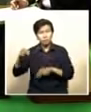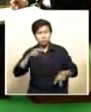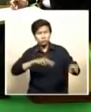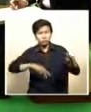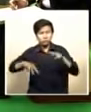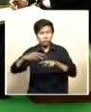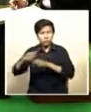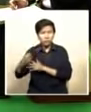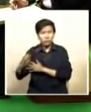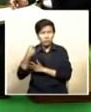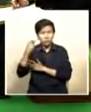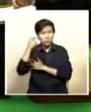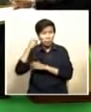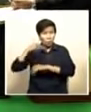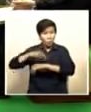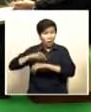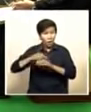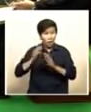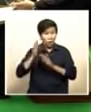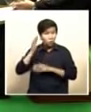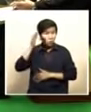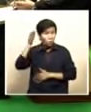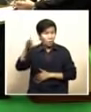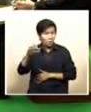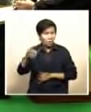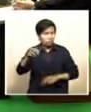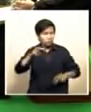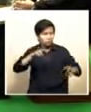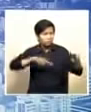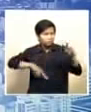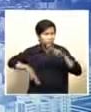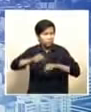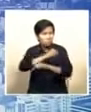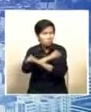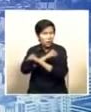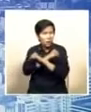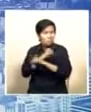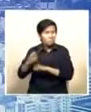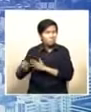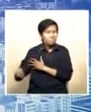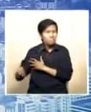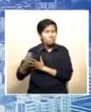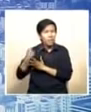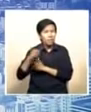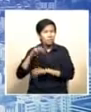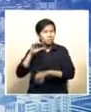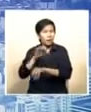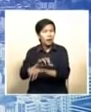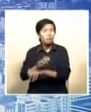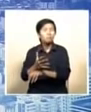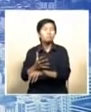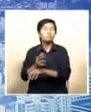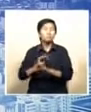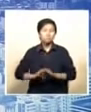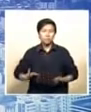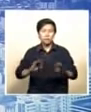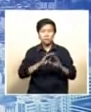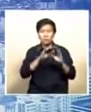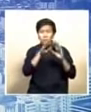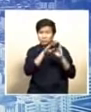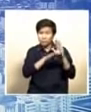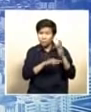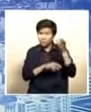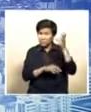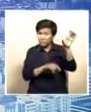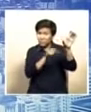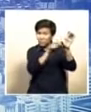ได้ก็ยังมีการทำกันอยู่บางอย่างอาจจะทำโดยรู้เท่าไม่ถึงการเพราะนึกว่า